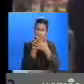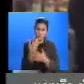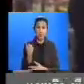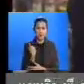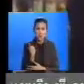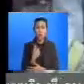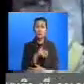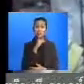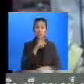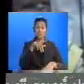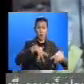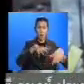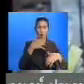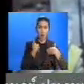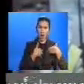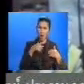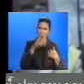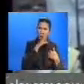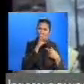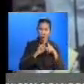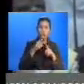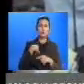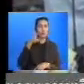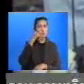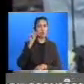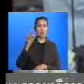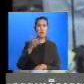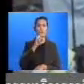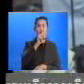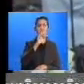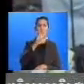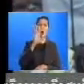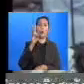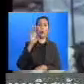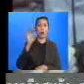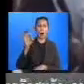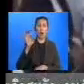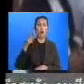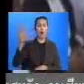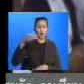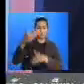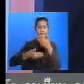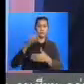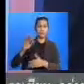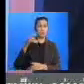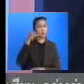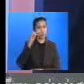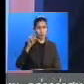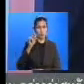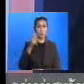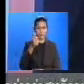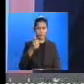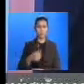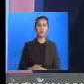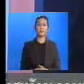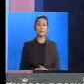ร้อนก็ร้องเรียนได้ที่หมายเลขสายด่วน 1569ของกรมการค้าภายในมาที่เรื่อง